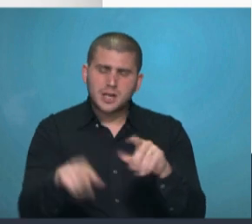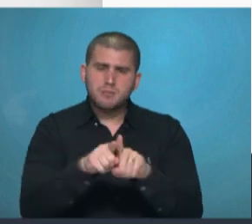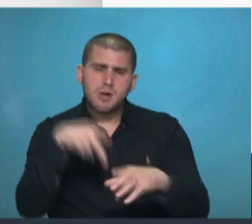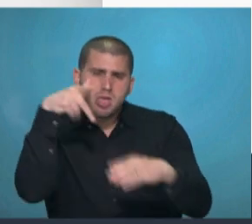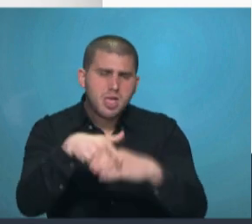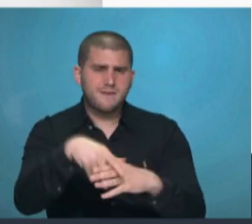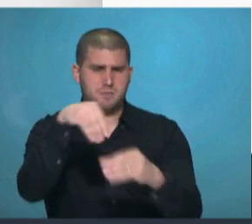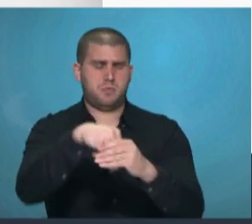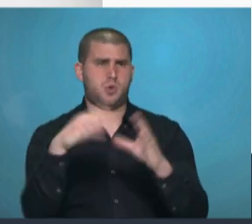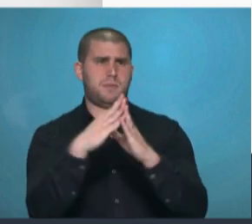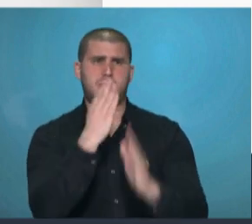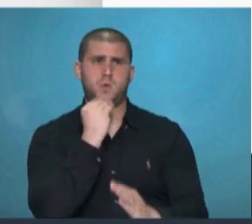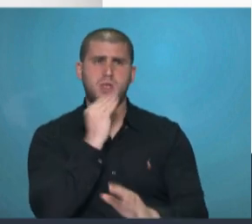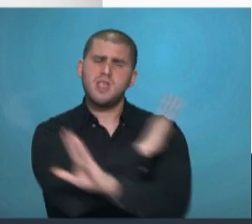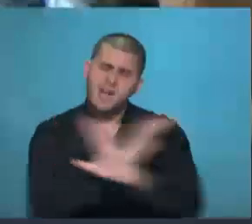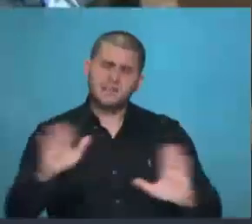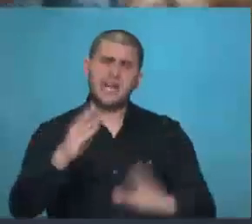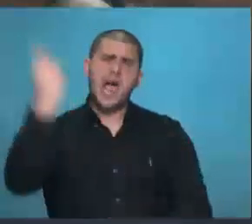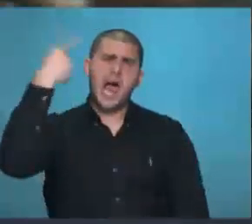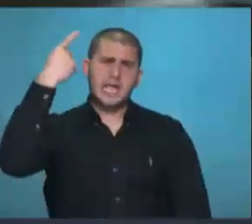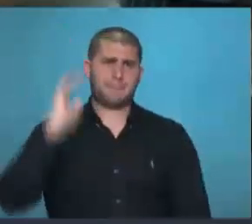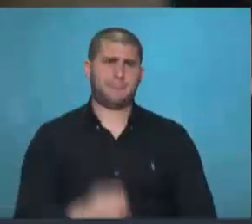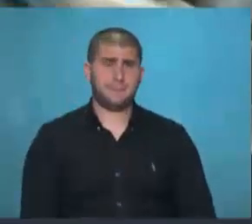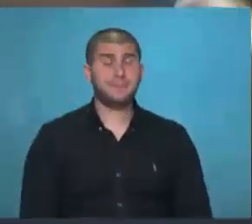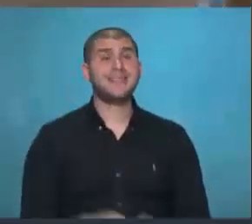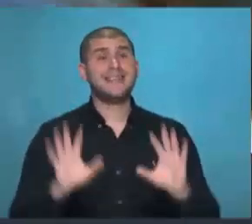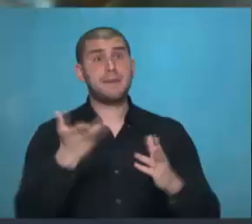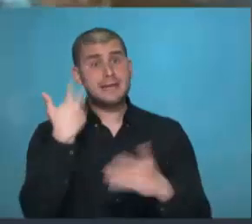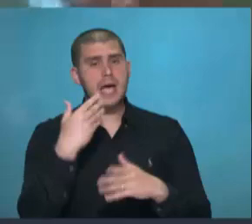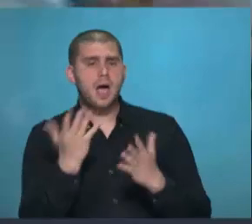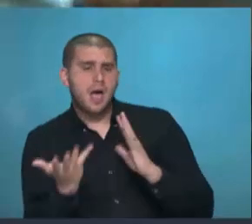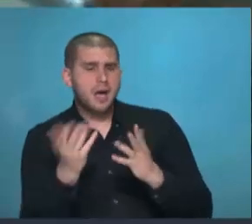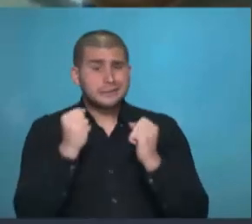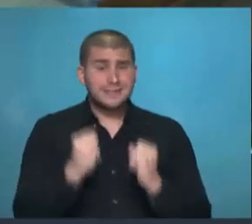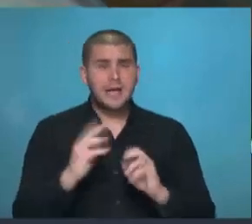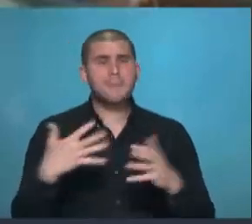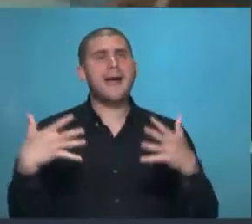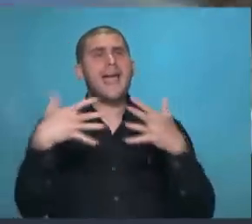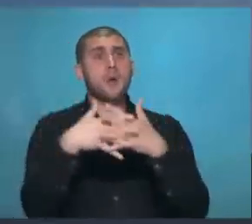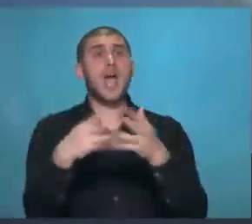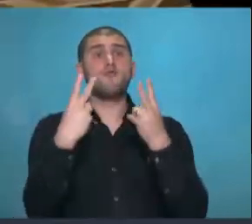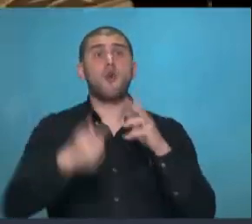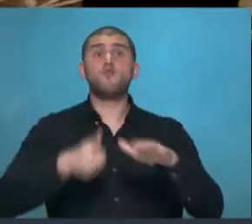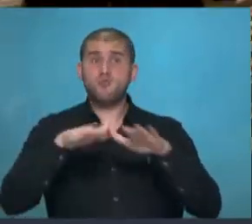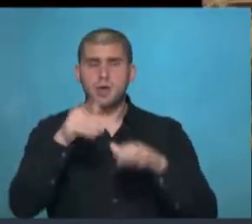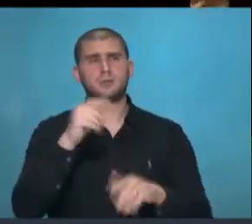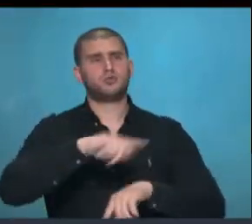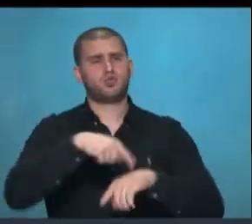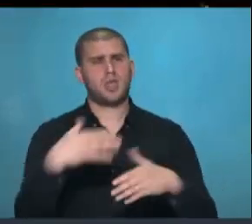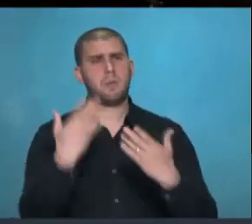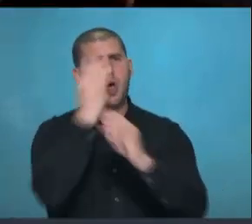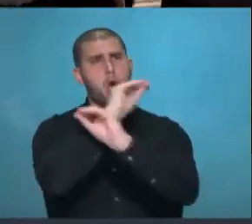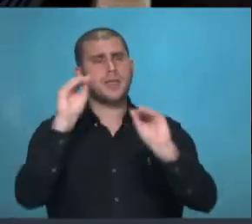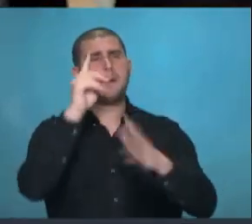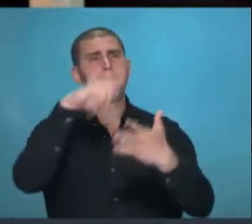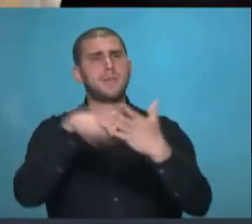בתוך הבית היהודי, להפסיק לאיים. ואם היה ספק עד כמה האיחוד הזה חשוב לראש הממשלה, הגיע בשעות הבוקר ההודעה על ביטול